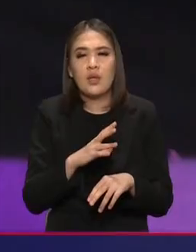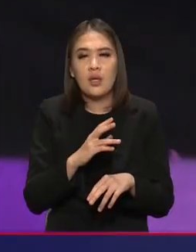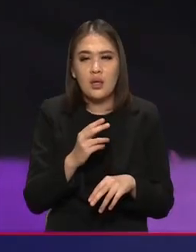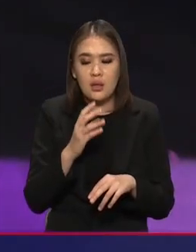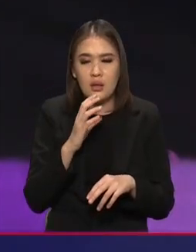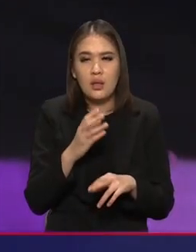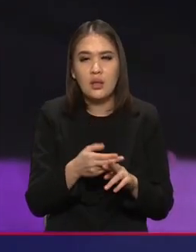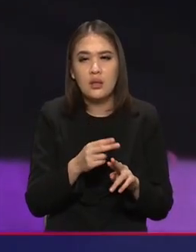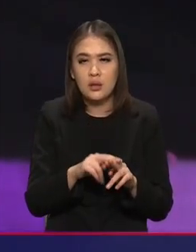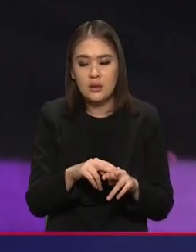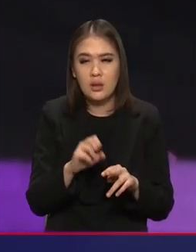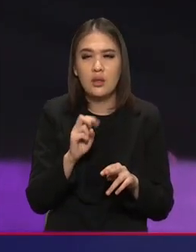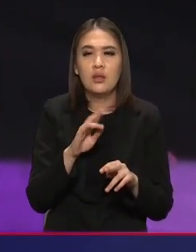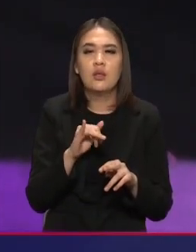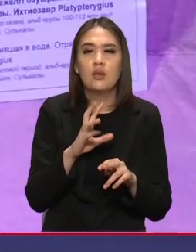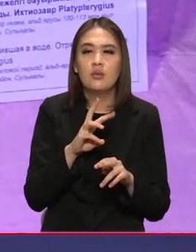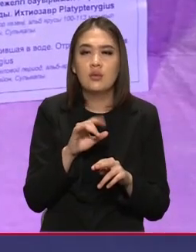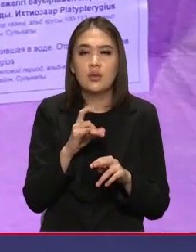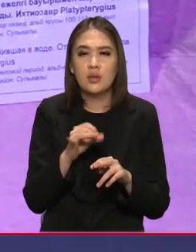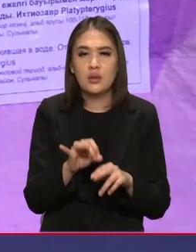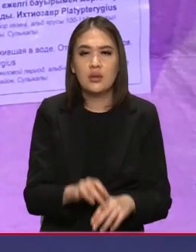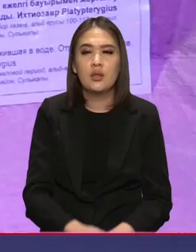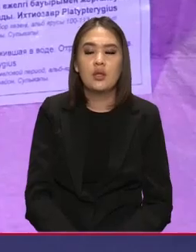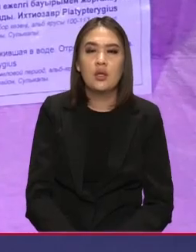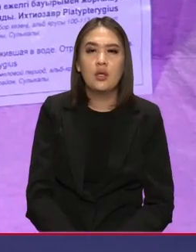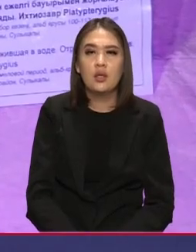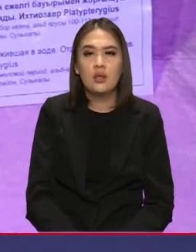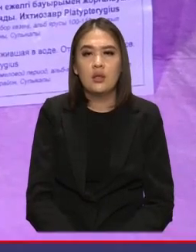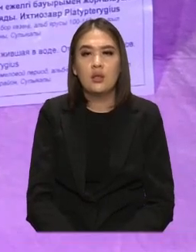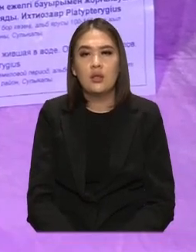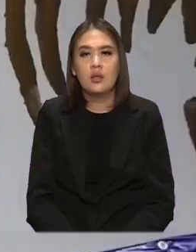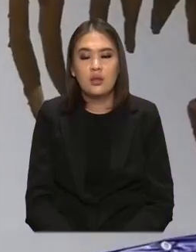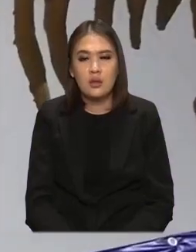бережно хранится в Актауском музее. Аскар Кабиденов, Жазира Абиль, Жбекжулы, Актау.